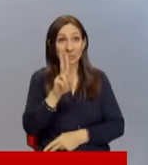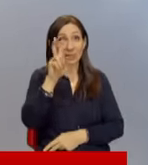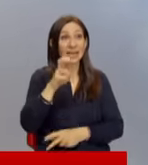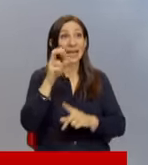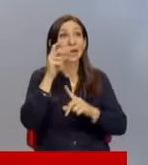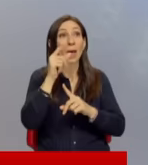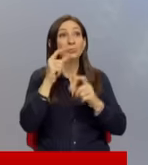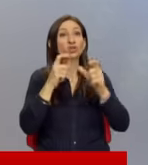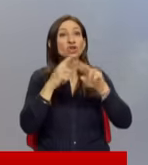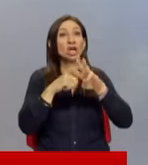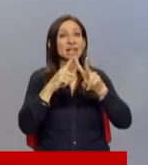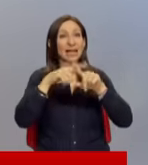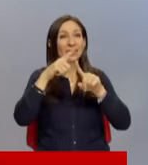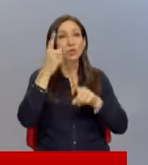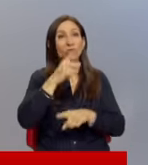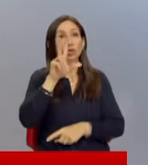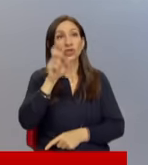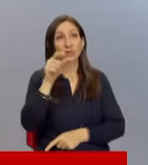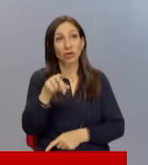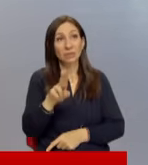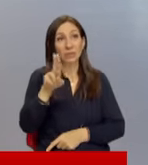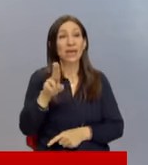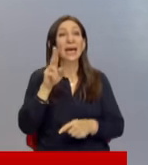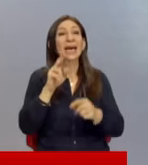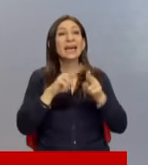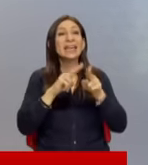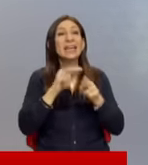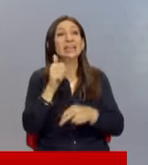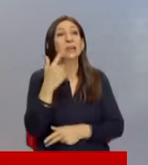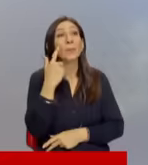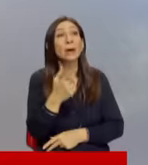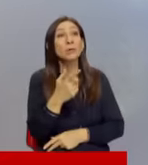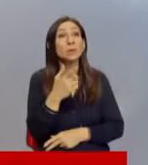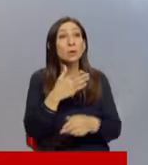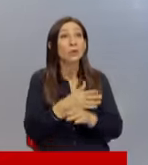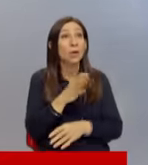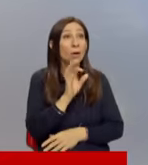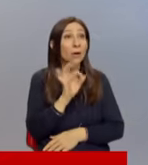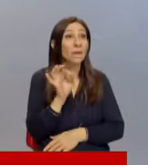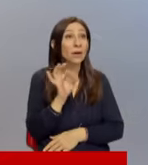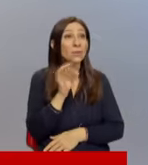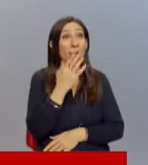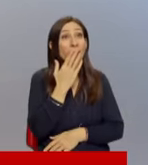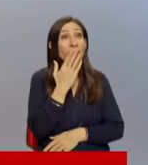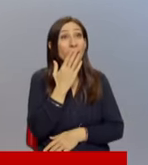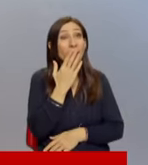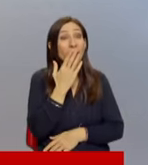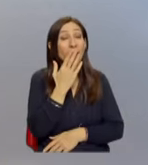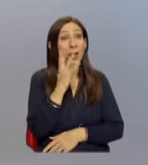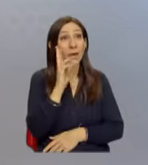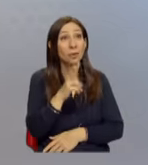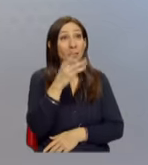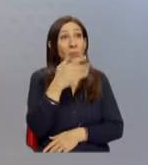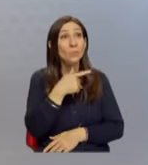Çenet %39.77. Kadirli ilçesi bakalım. Bakalım. O da gelsin. Gerçek mi? Aa, bak gördün mü?